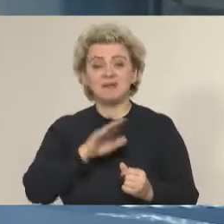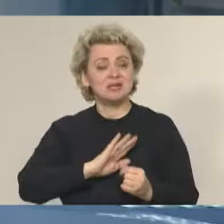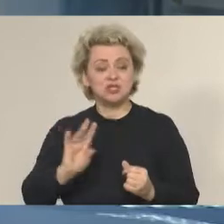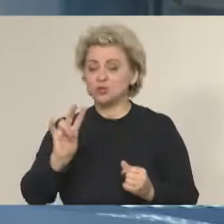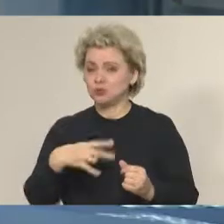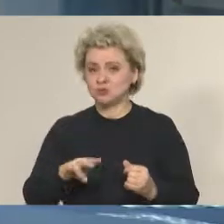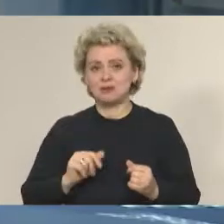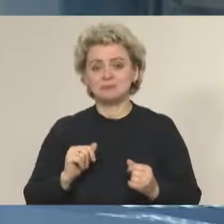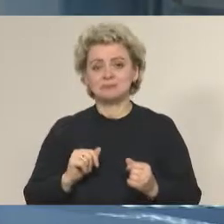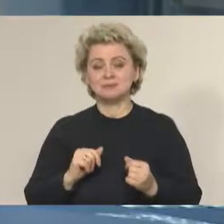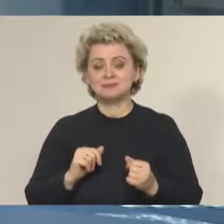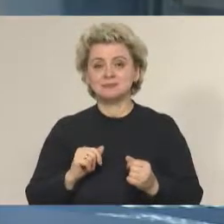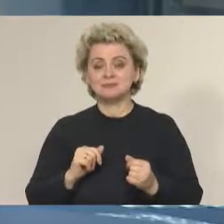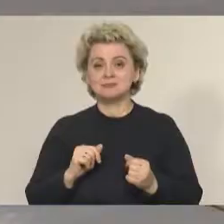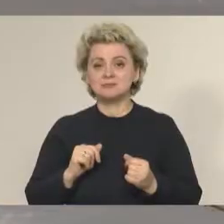уверяют, безосновательно.